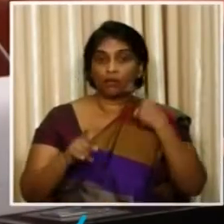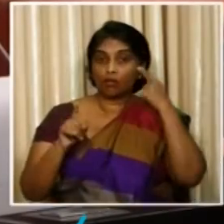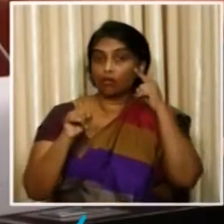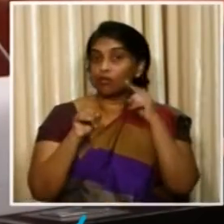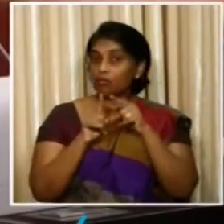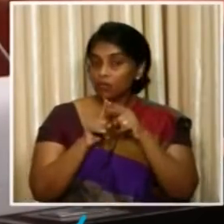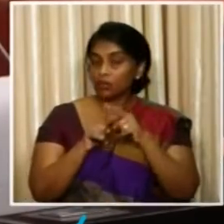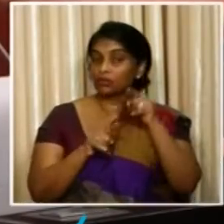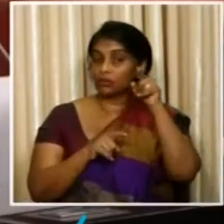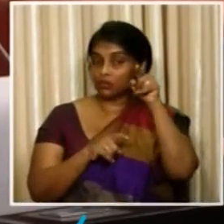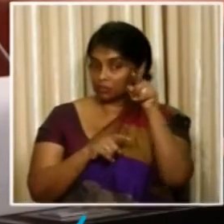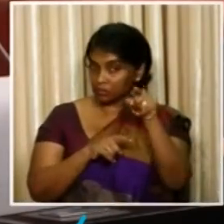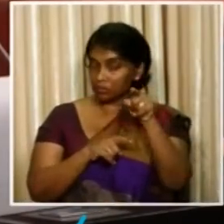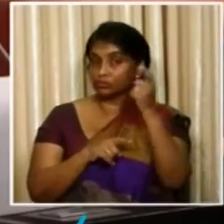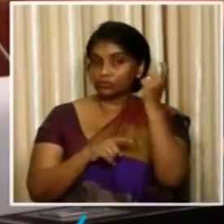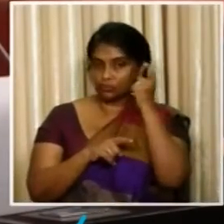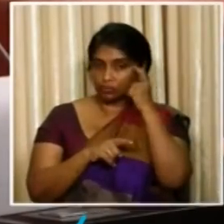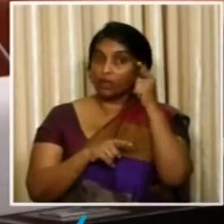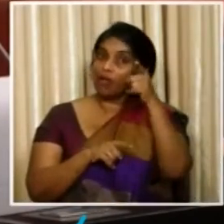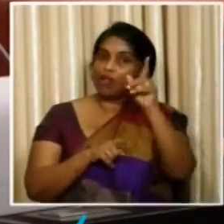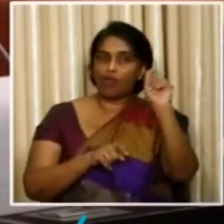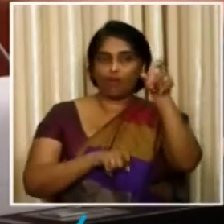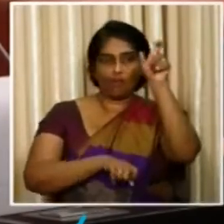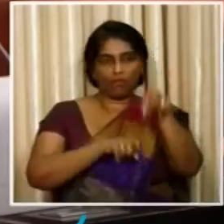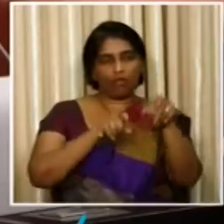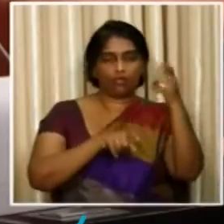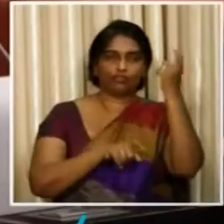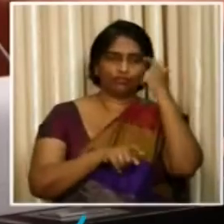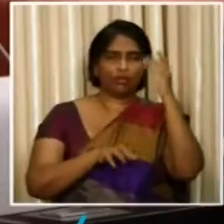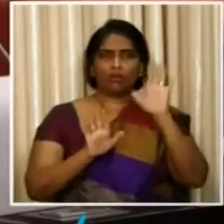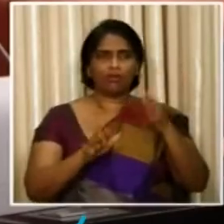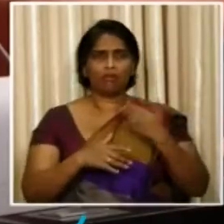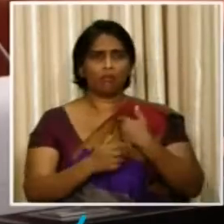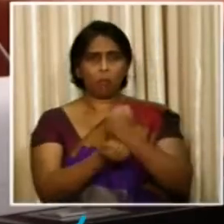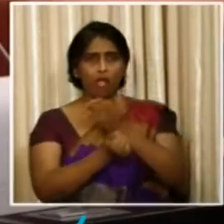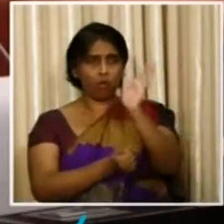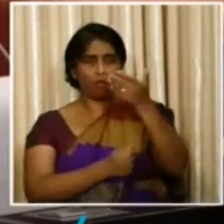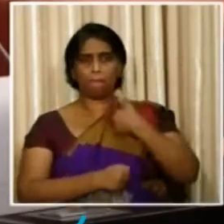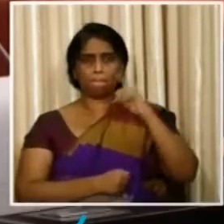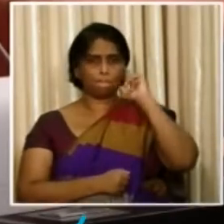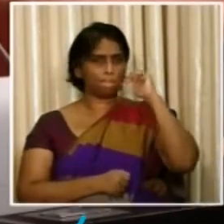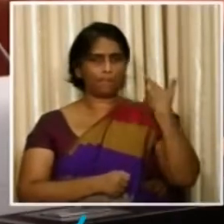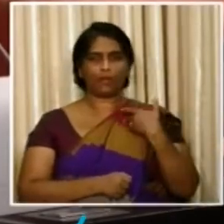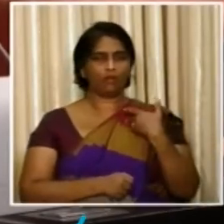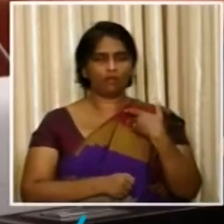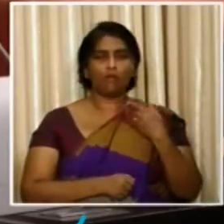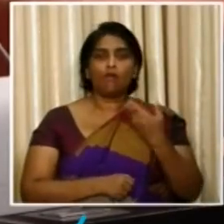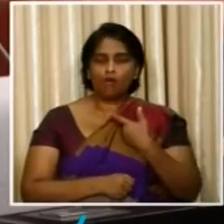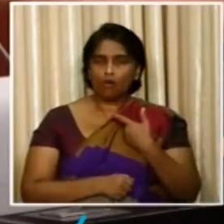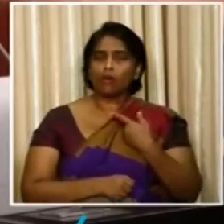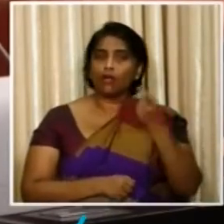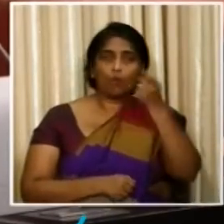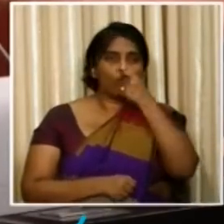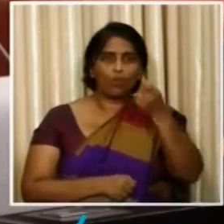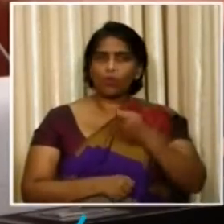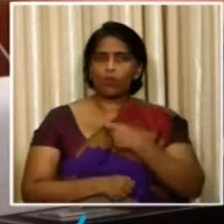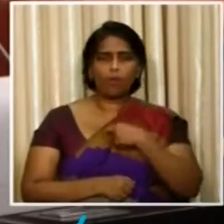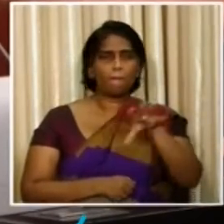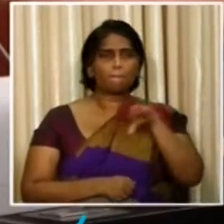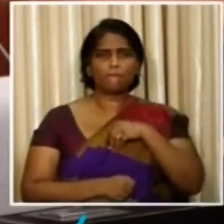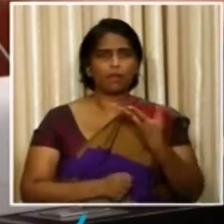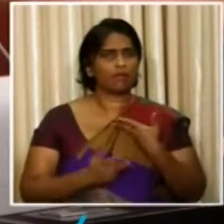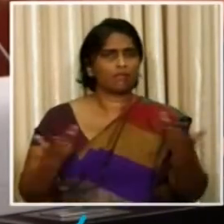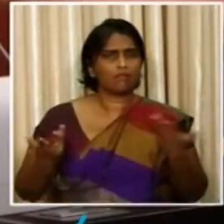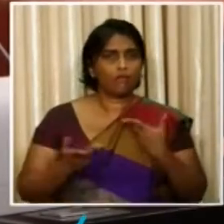சிறப்புரிமை பிரச்சனையை எழுப்புவதை காவல்துறை தடுக்க முடியாது என்று சபாநாயகர் உறுதியளித்திருந்தார். எனினும் அதனை மீறி காவல்துறையின்